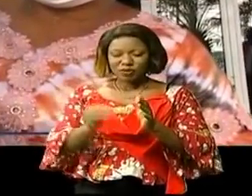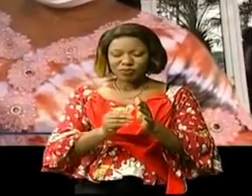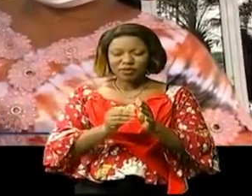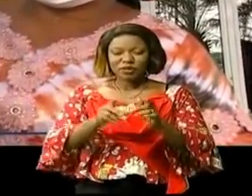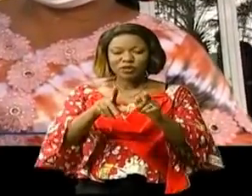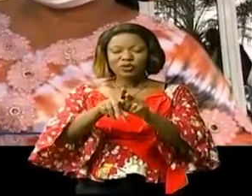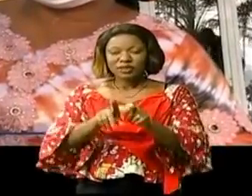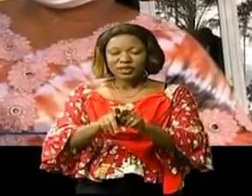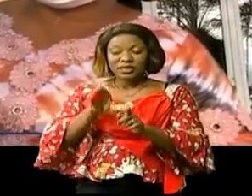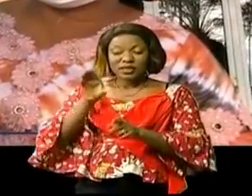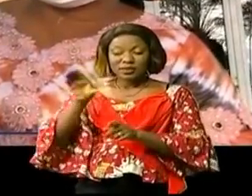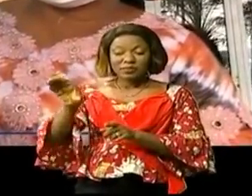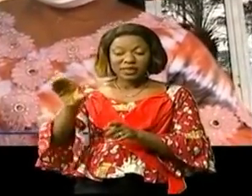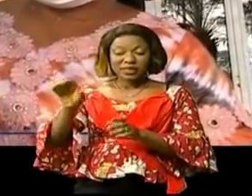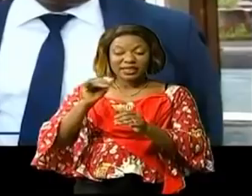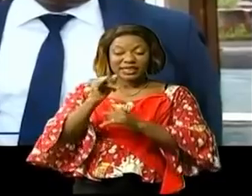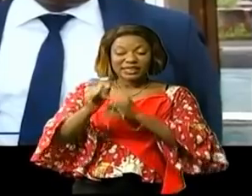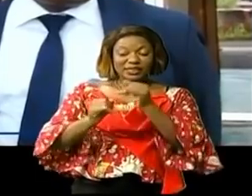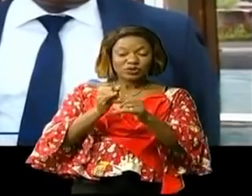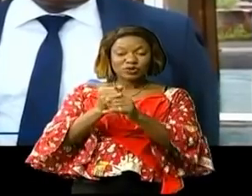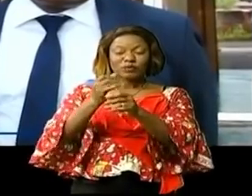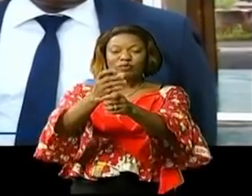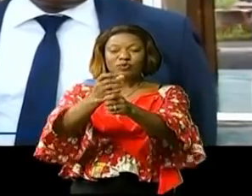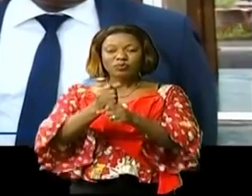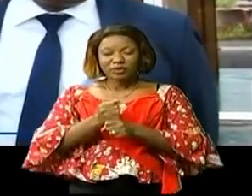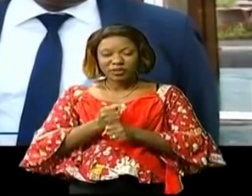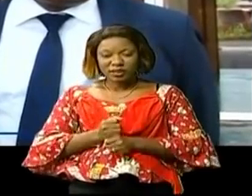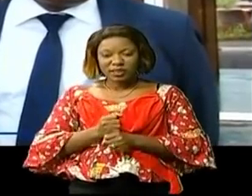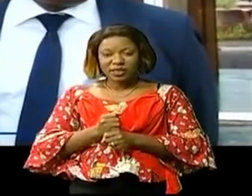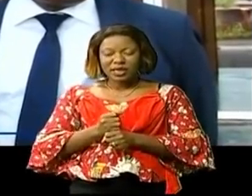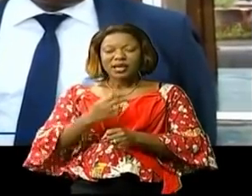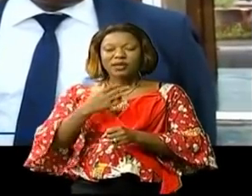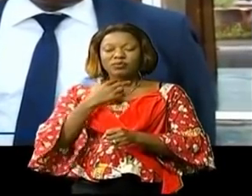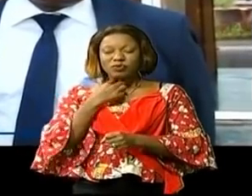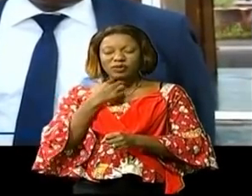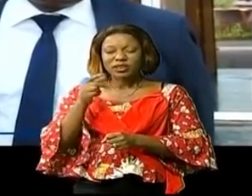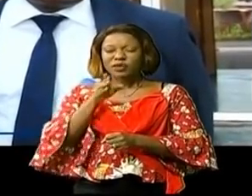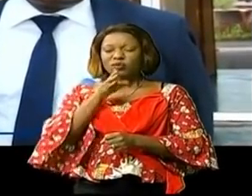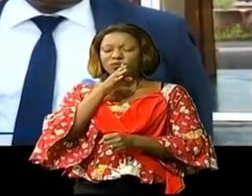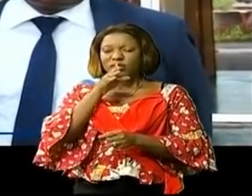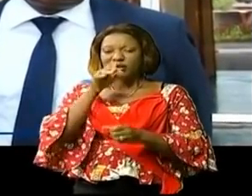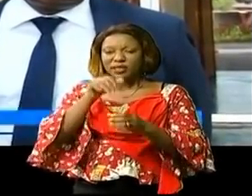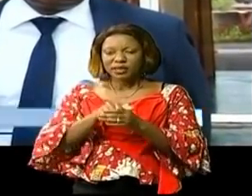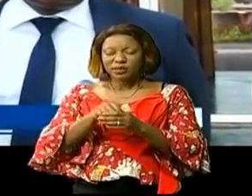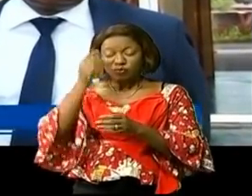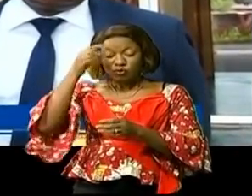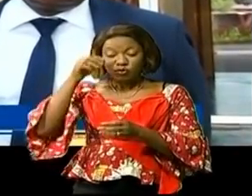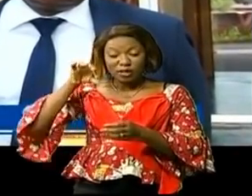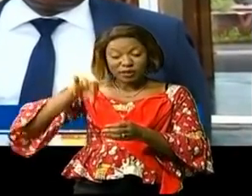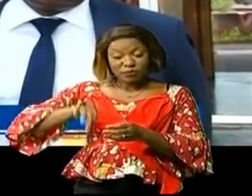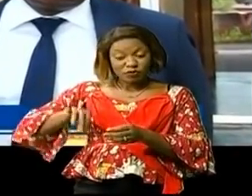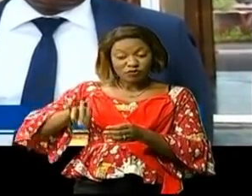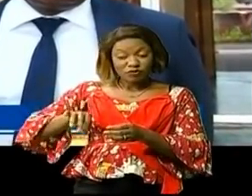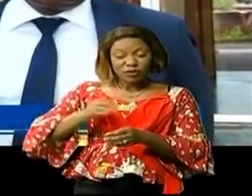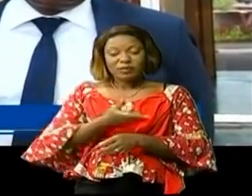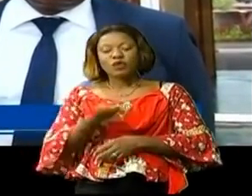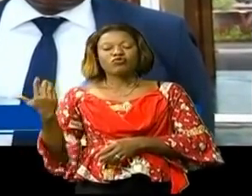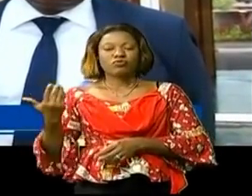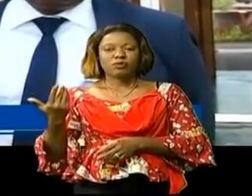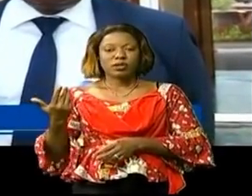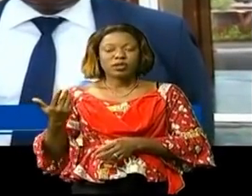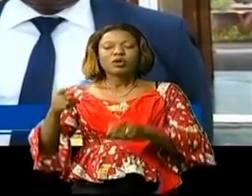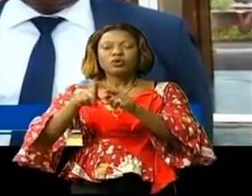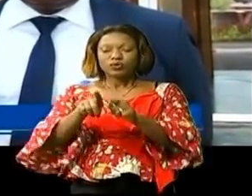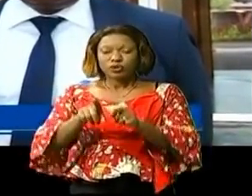d'AfriSimBank internationale pour obtenir que les blocages qui étaient au niveau du taux d'intérêt soient levés. Et ce que nous